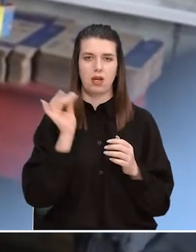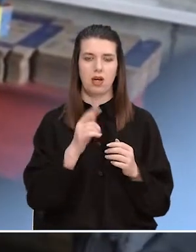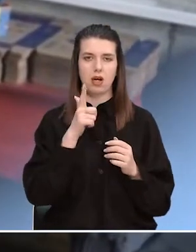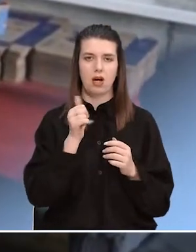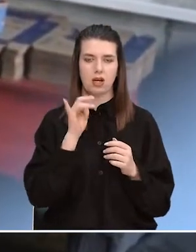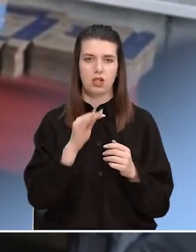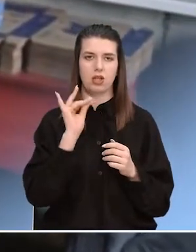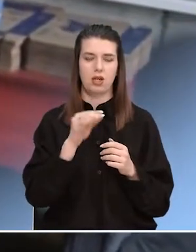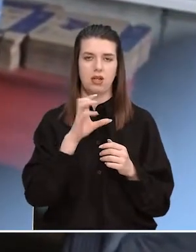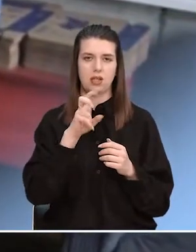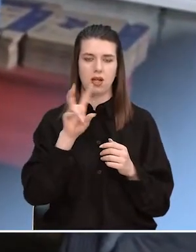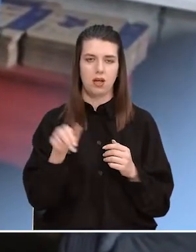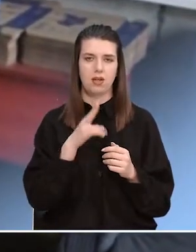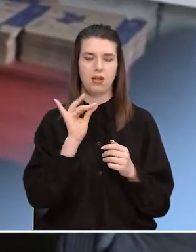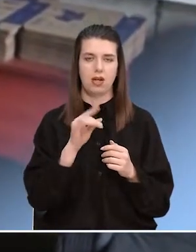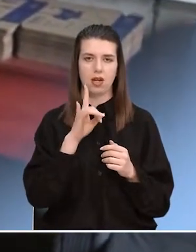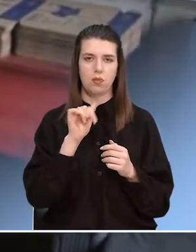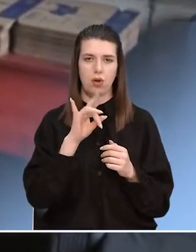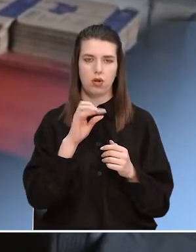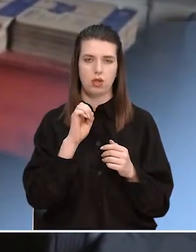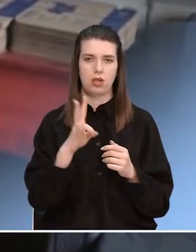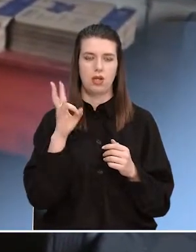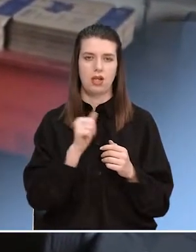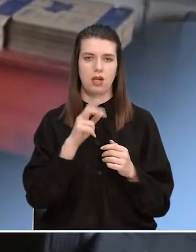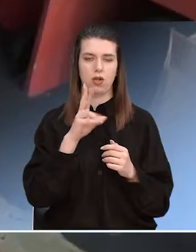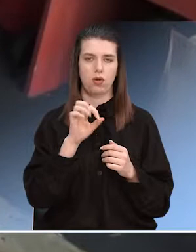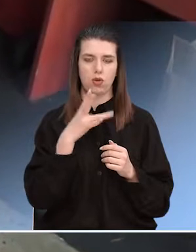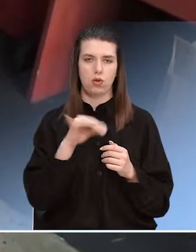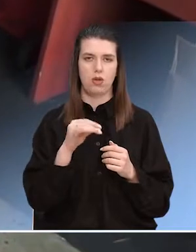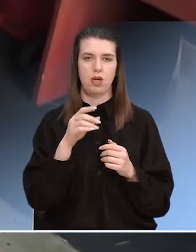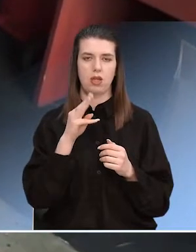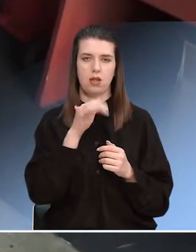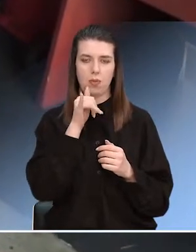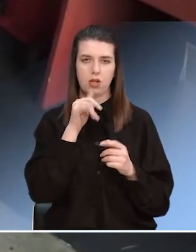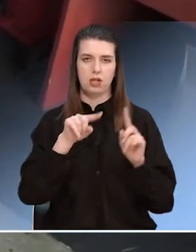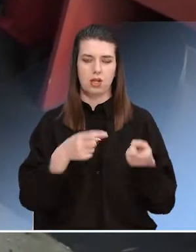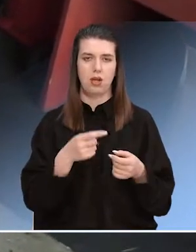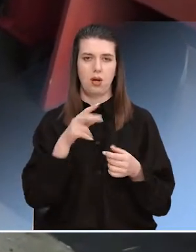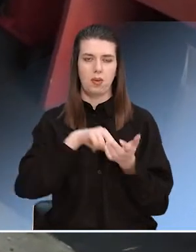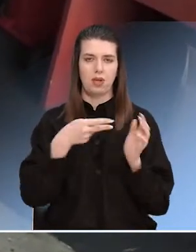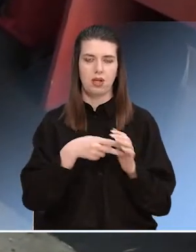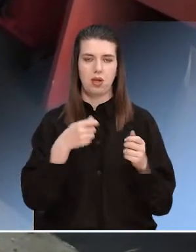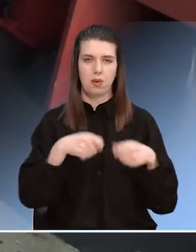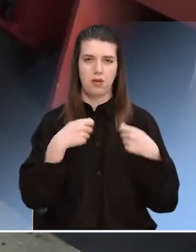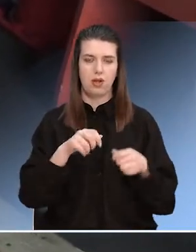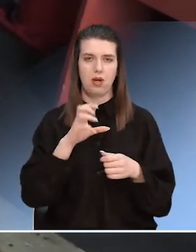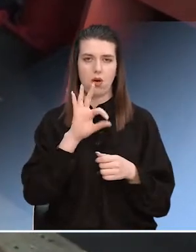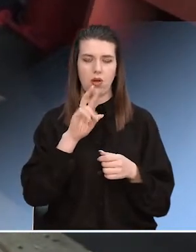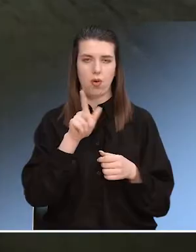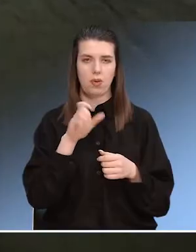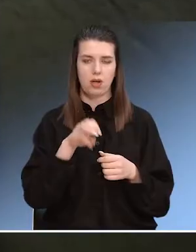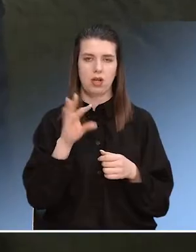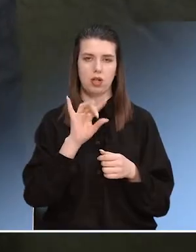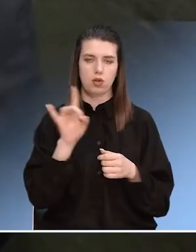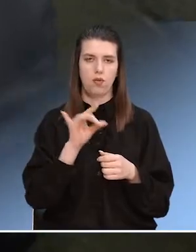частном домовладении а также в гаражных и складских помещениях расположенных на территории донскую столице табачку задержанные планировались